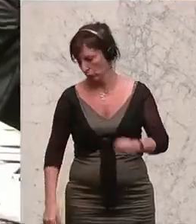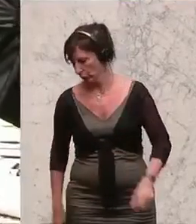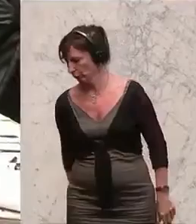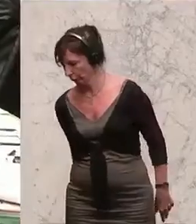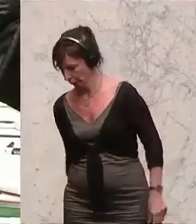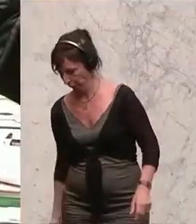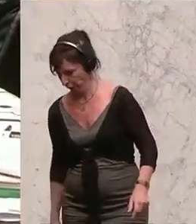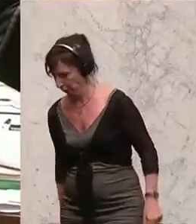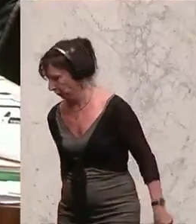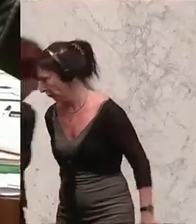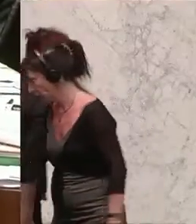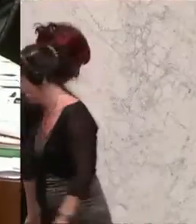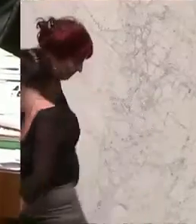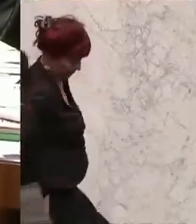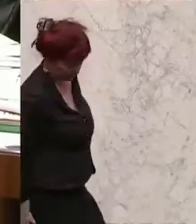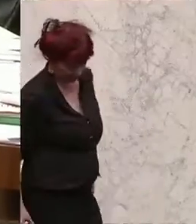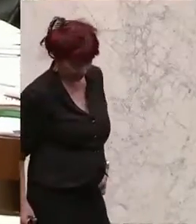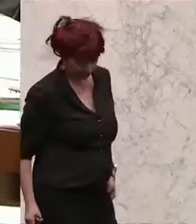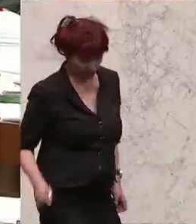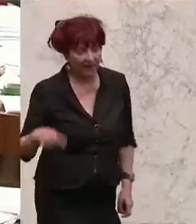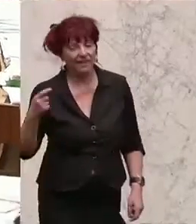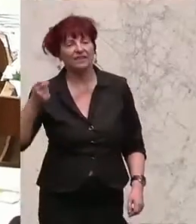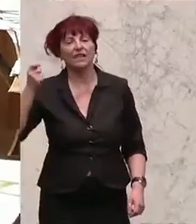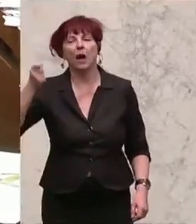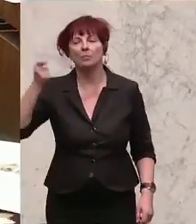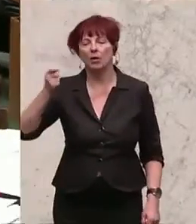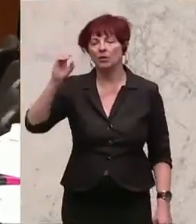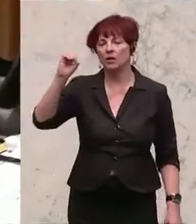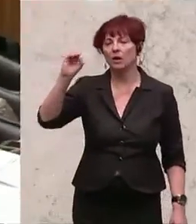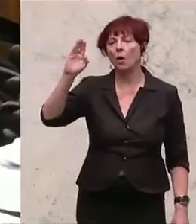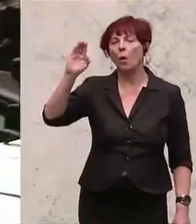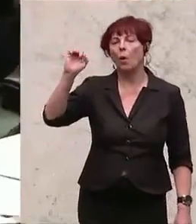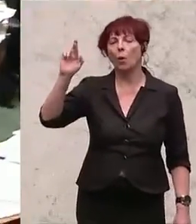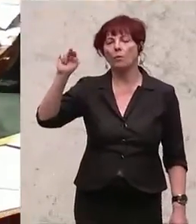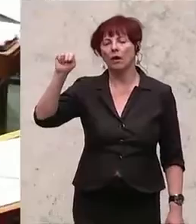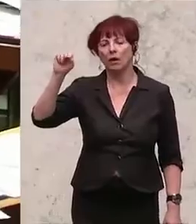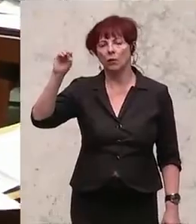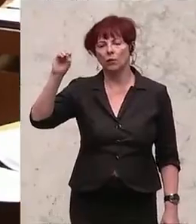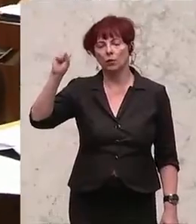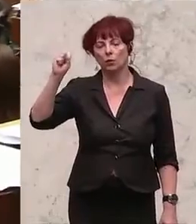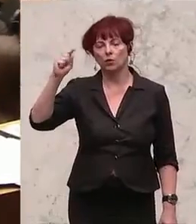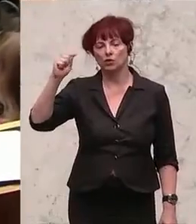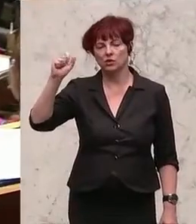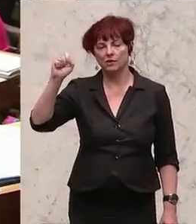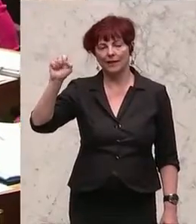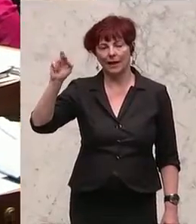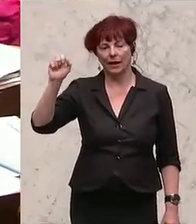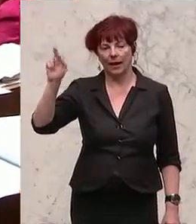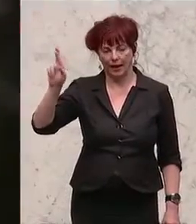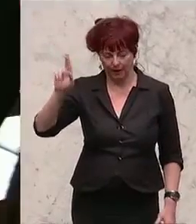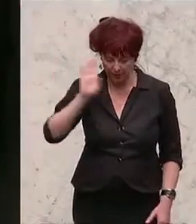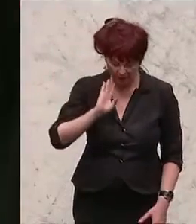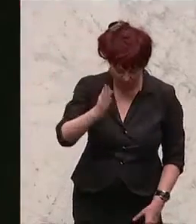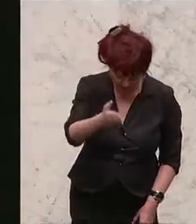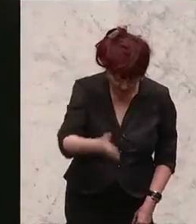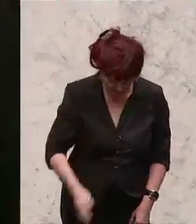Die Steuerreform sei eine Entlastung der Arbeitnehmer auf Kosten einer enormen Belastung für die Wirtschaft, kritisiert Axel Kassecker von der FPÖ. Dies